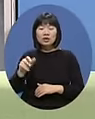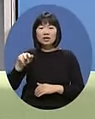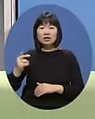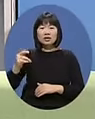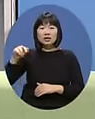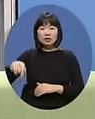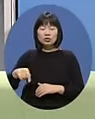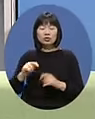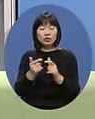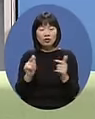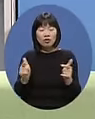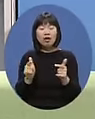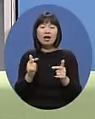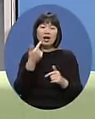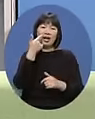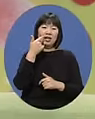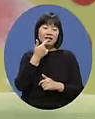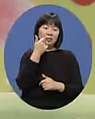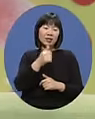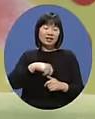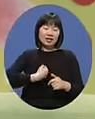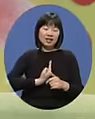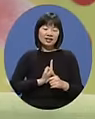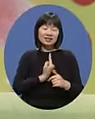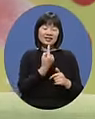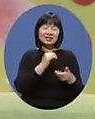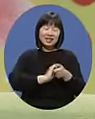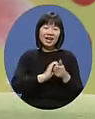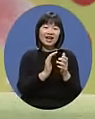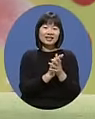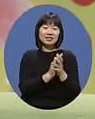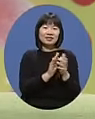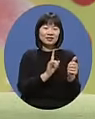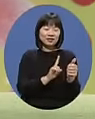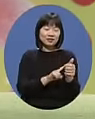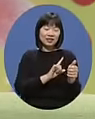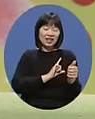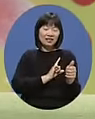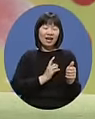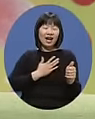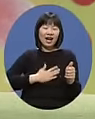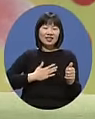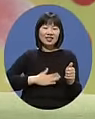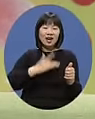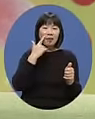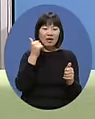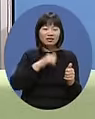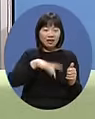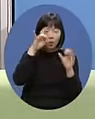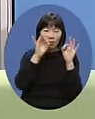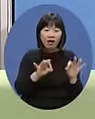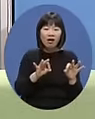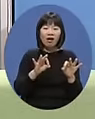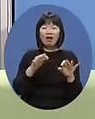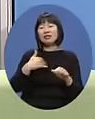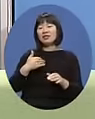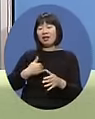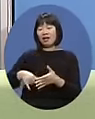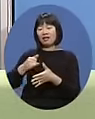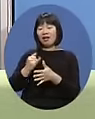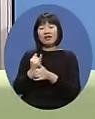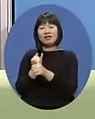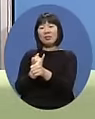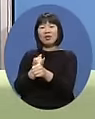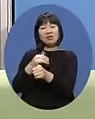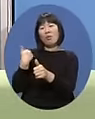야, 이런 아빠가 어디 있어요? 네. 아이들 단짝 친구 이름을 쫙 깨고 있어요. 서윤이 아빠 몰라요. 아, 네. 그래요. 네. 그 이렇게 민재랑 이렇게 잘